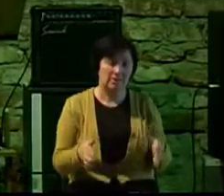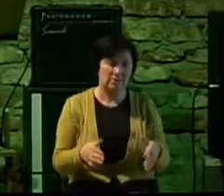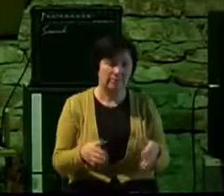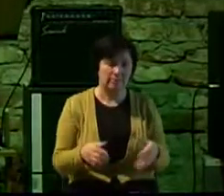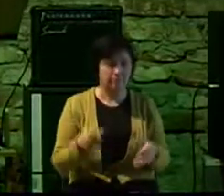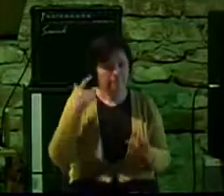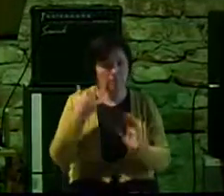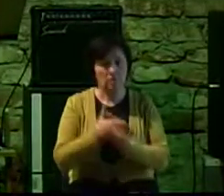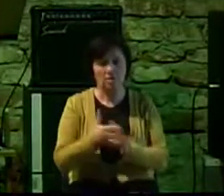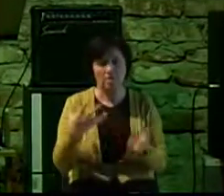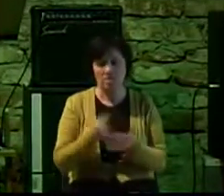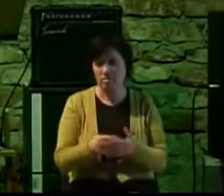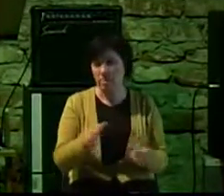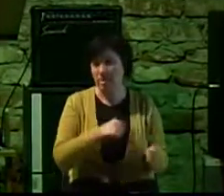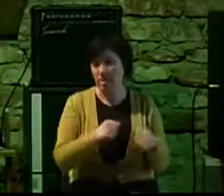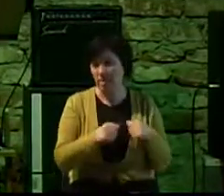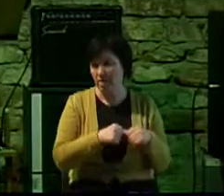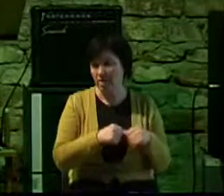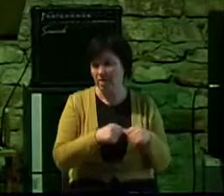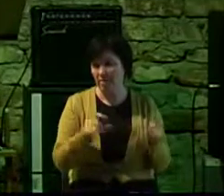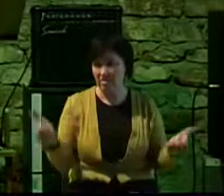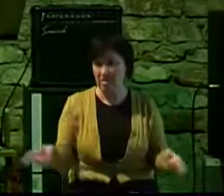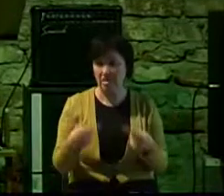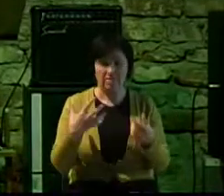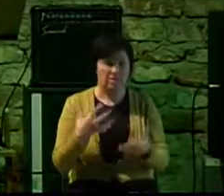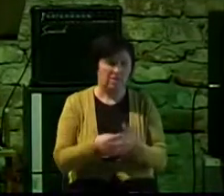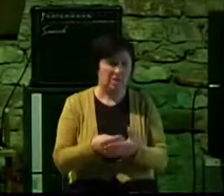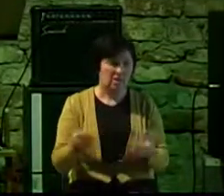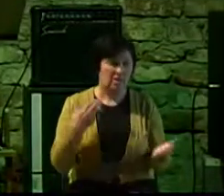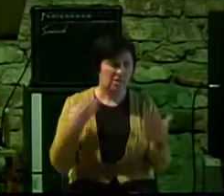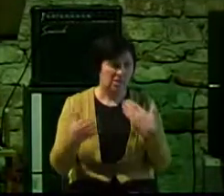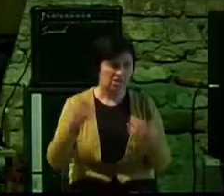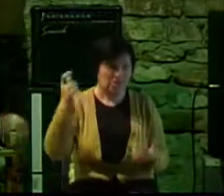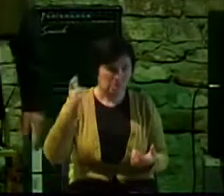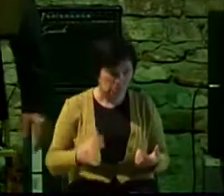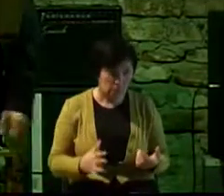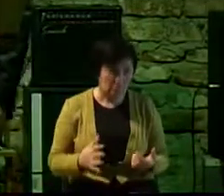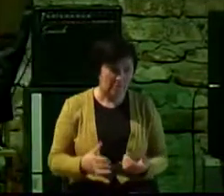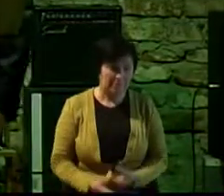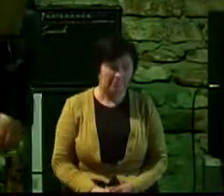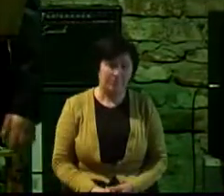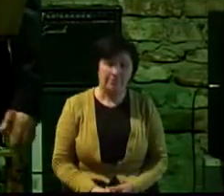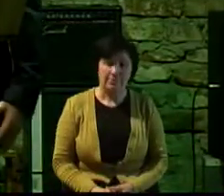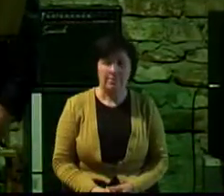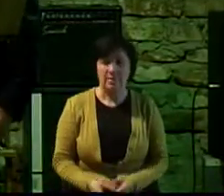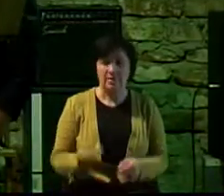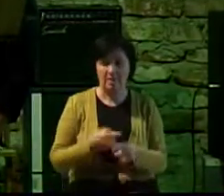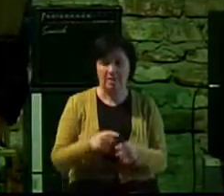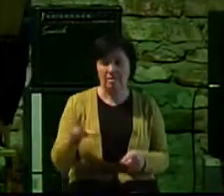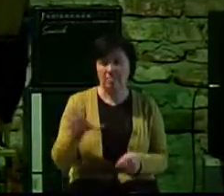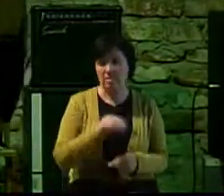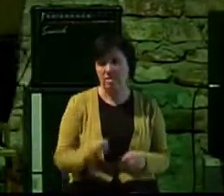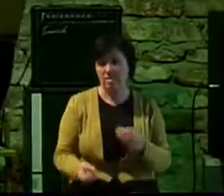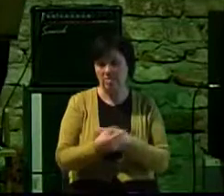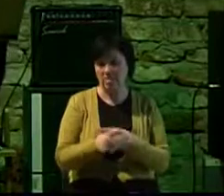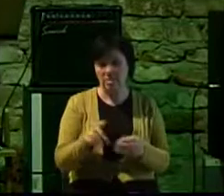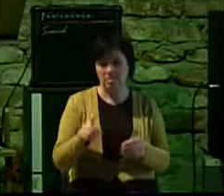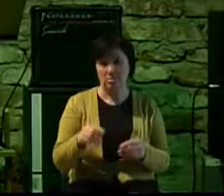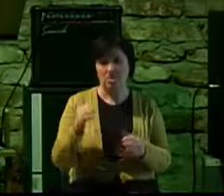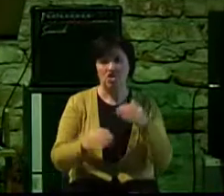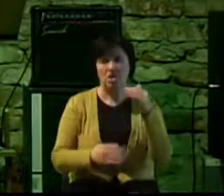покаяться, осознать свой грех, восстановить свои отношения с Господом. И это все является